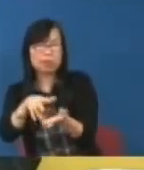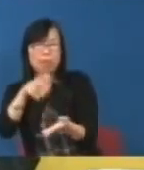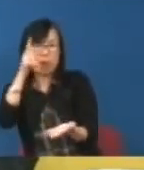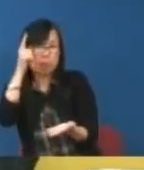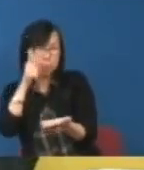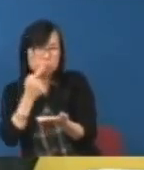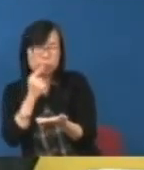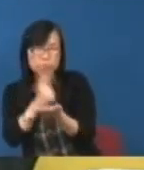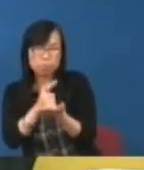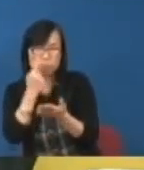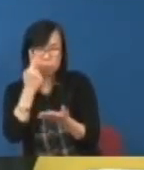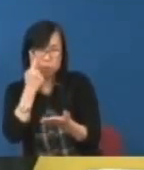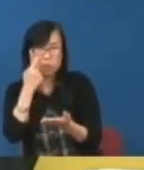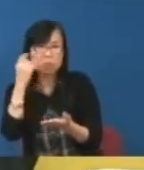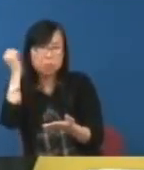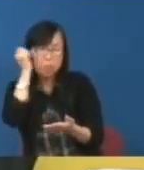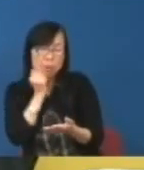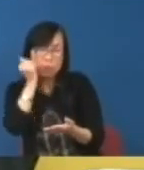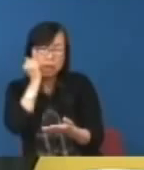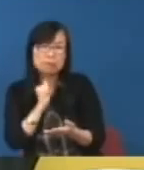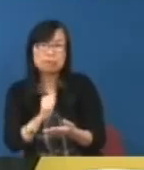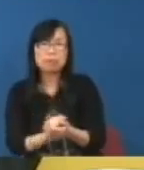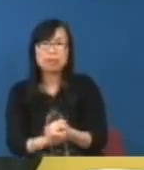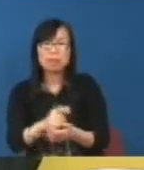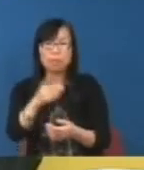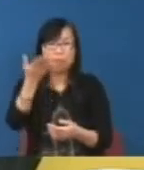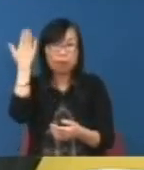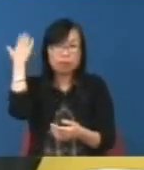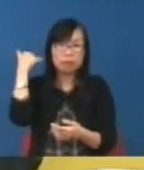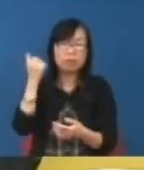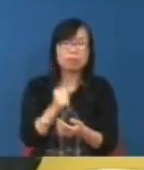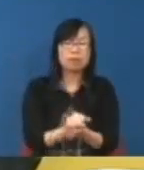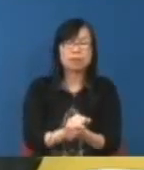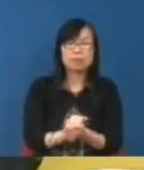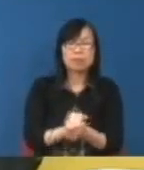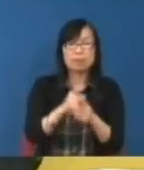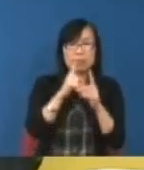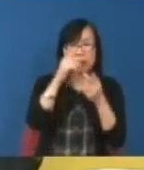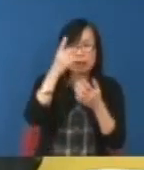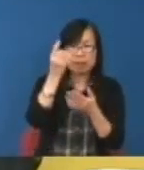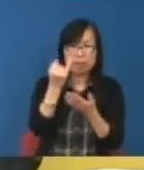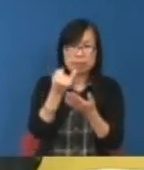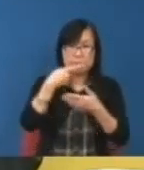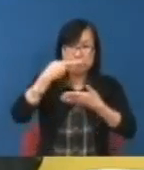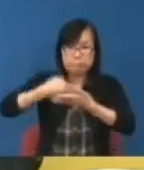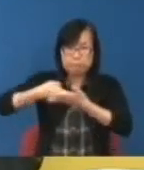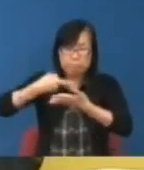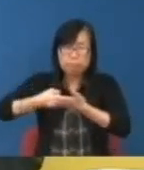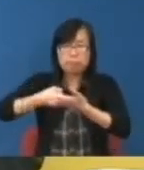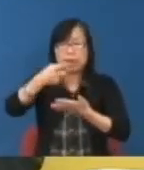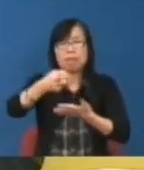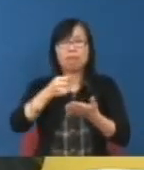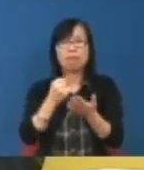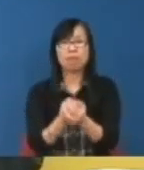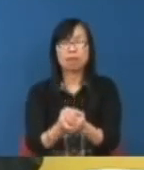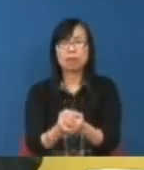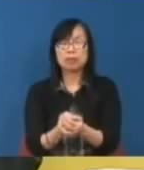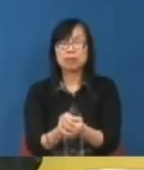利，喂。在當年因為財赤削減綜援 11.1%， 係咪啊？喂，已經唔夠錢使